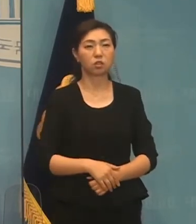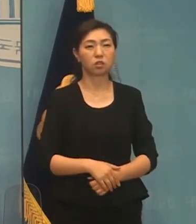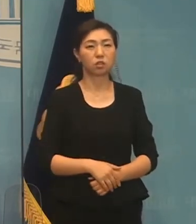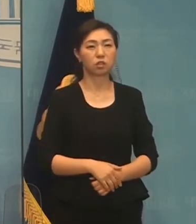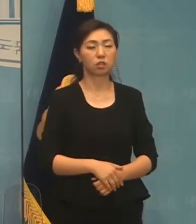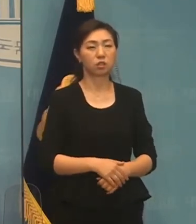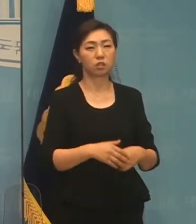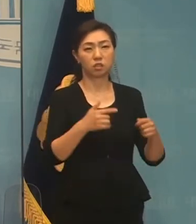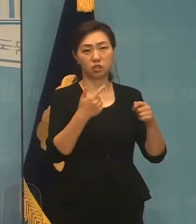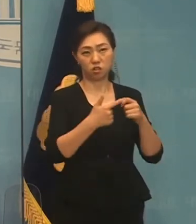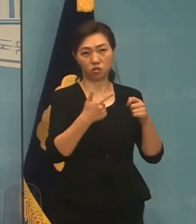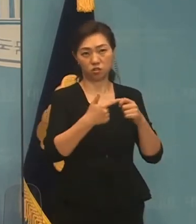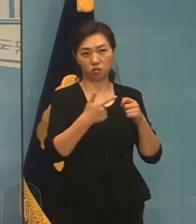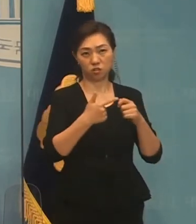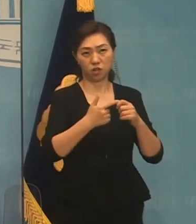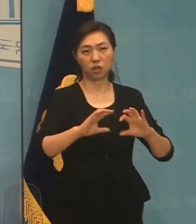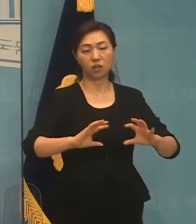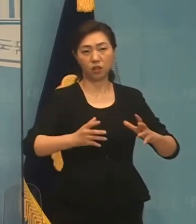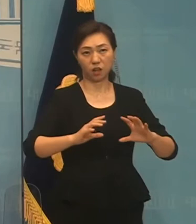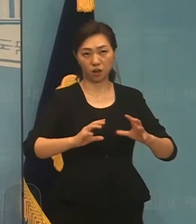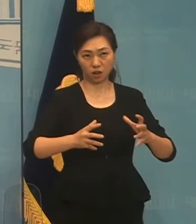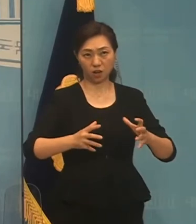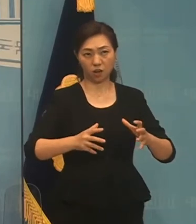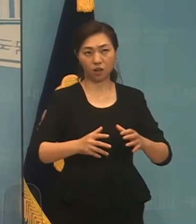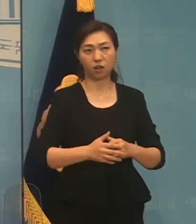6개 나라와